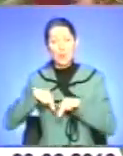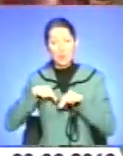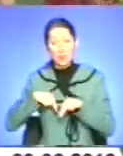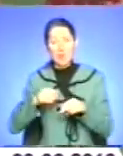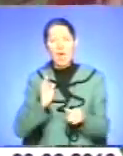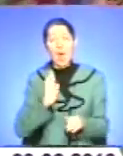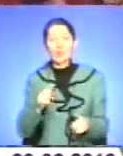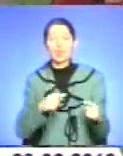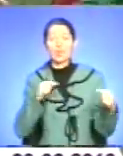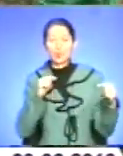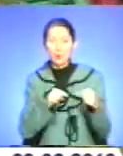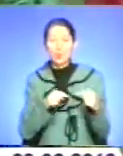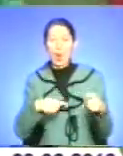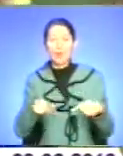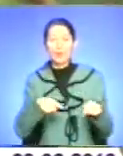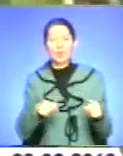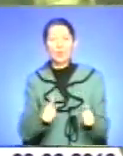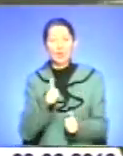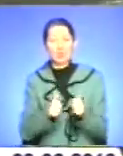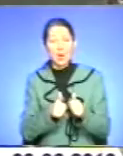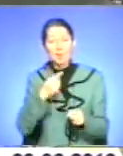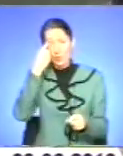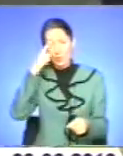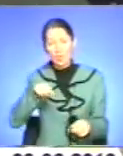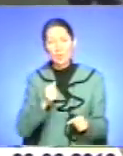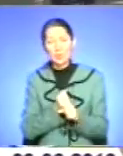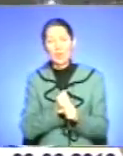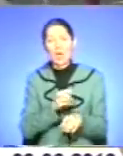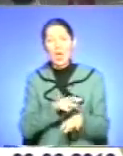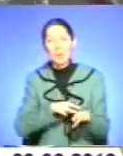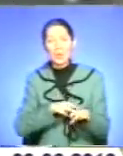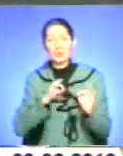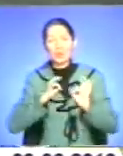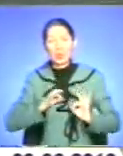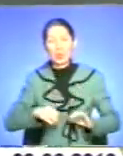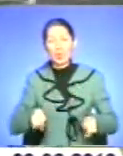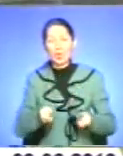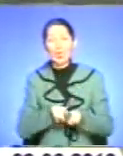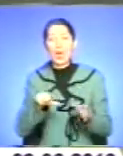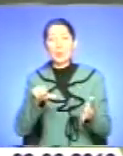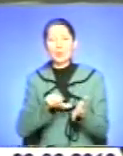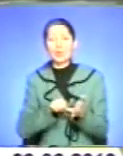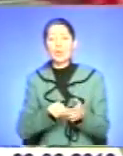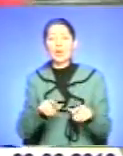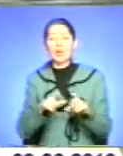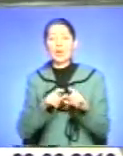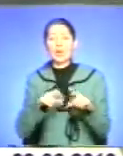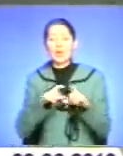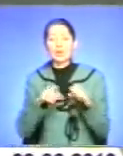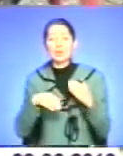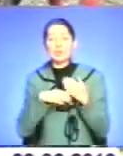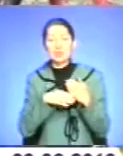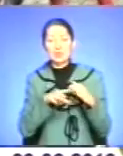бути суперниками у футбольних баталіях вміють співробітники міліції, прокуратури та представники засобів масової